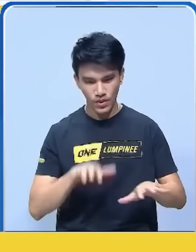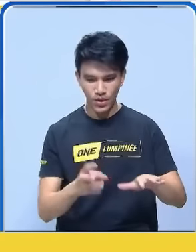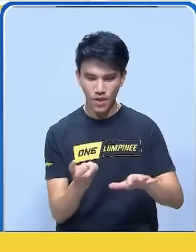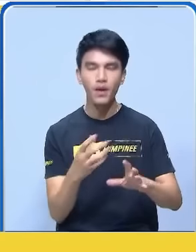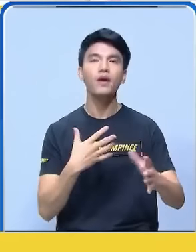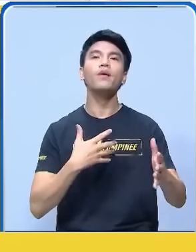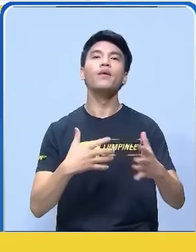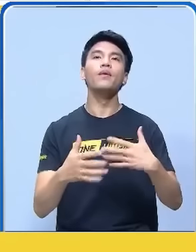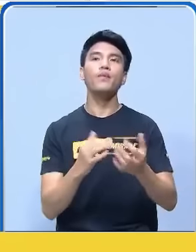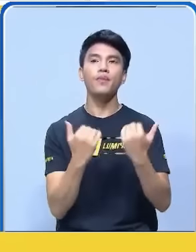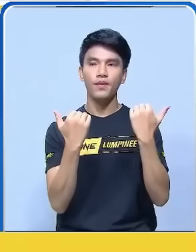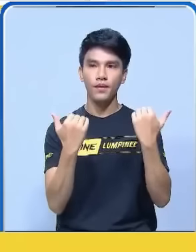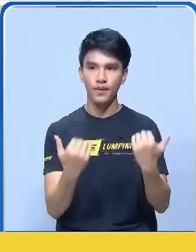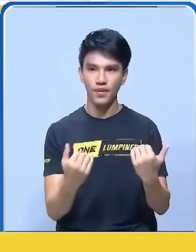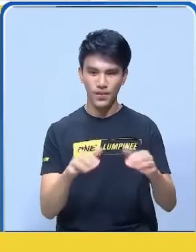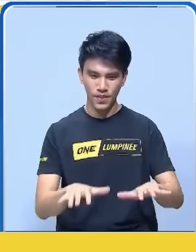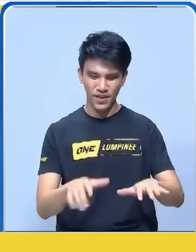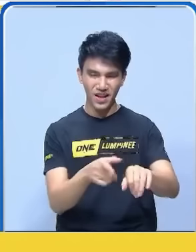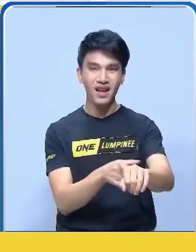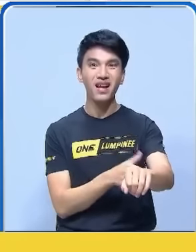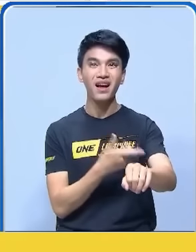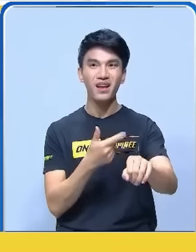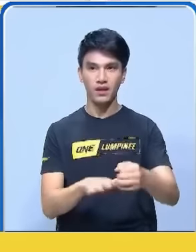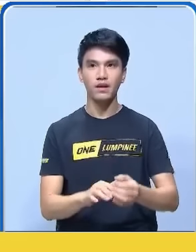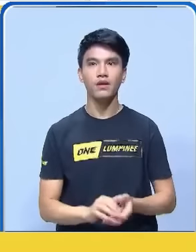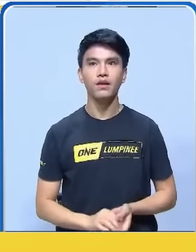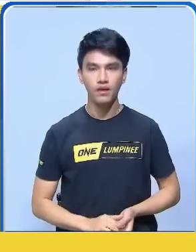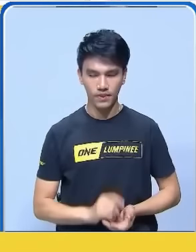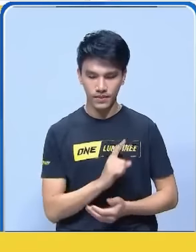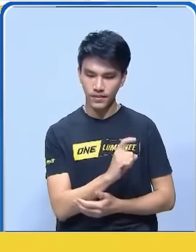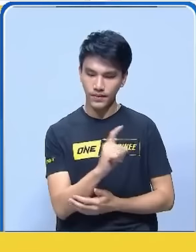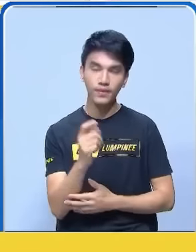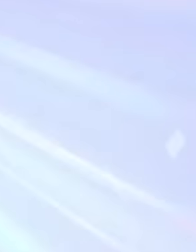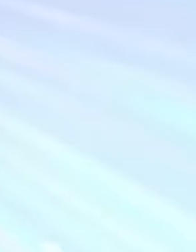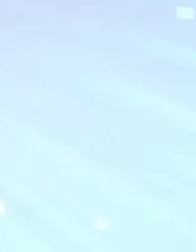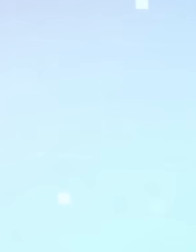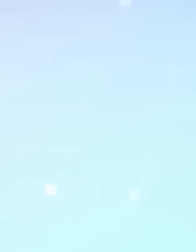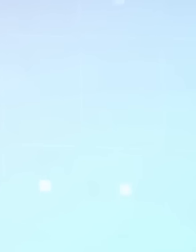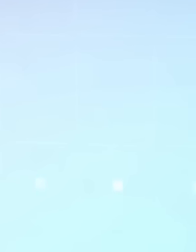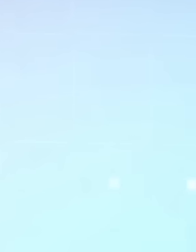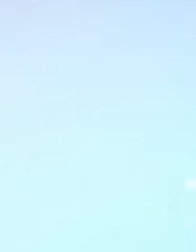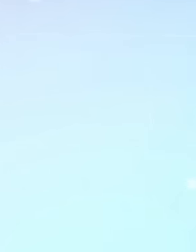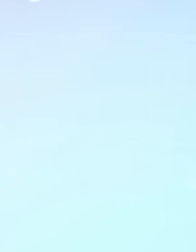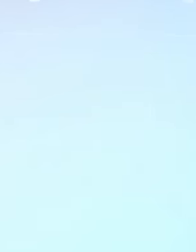ไหร่บางทีบางบ้านน่ะท่วมแช่อยู่ตั้งนานน่ะมันเสียหายอยู่แล้วนะคะผู้ชม